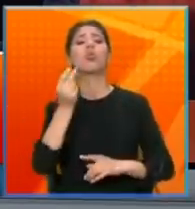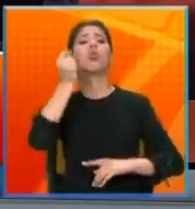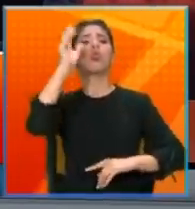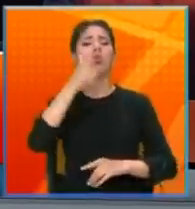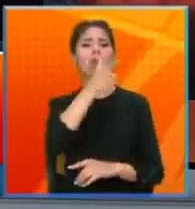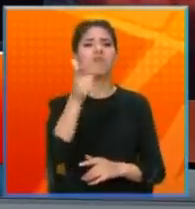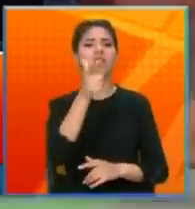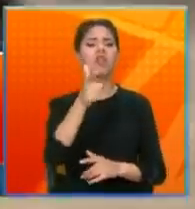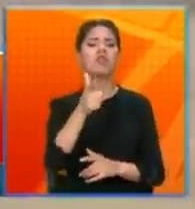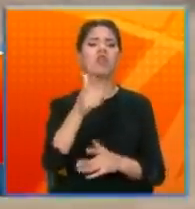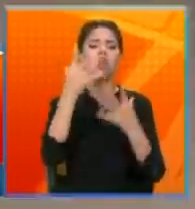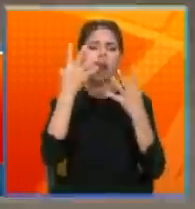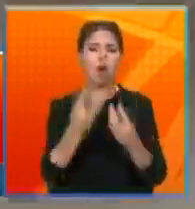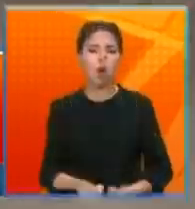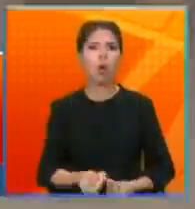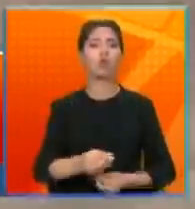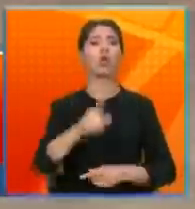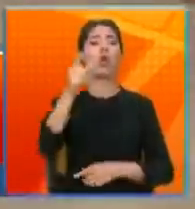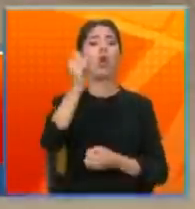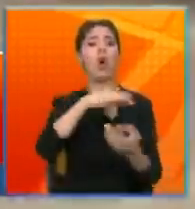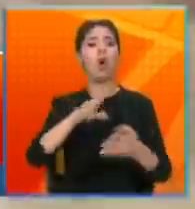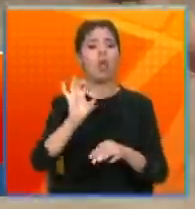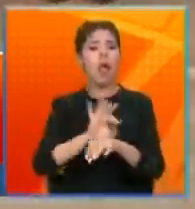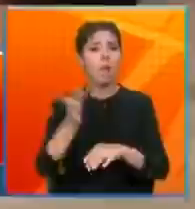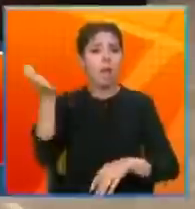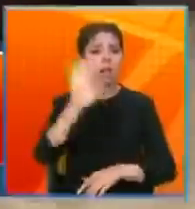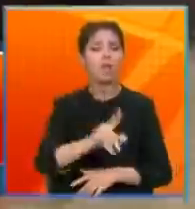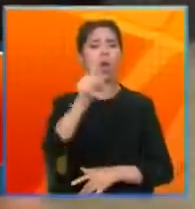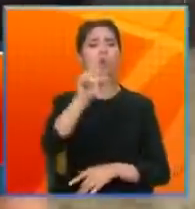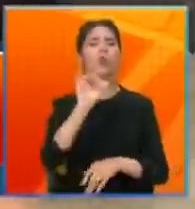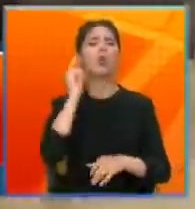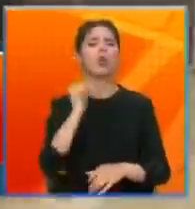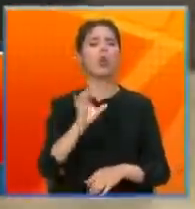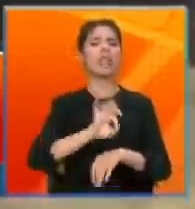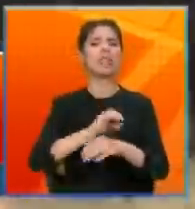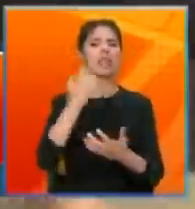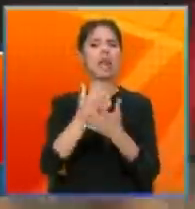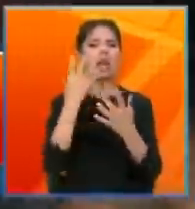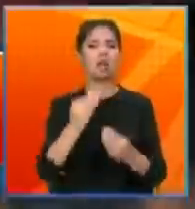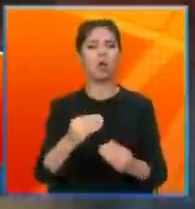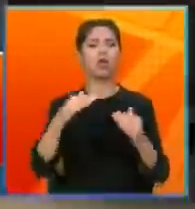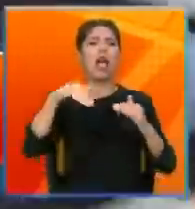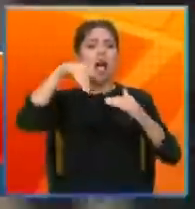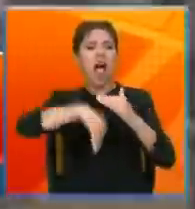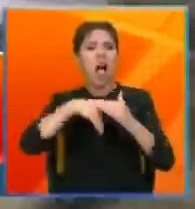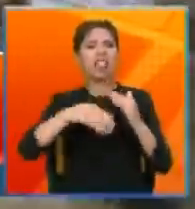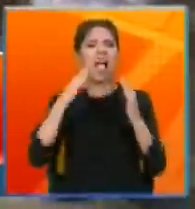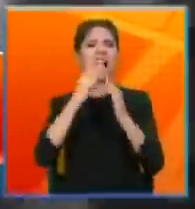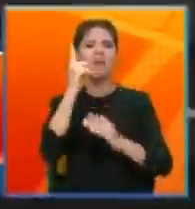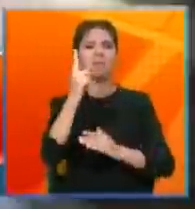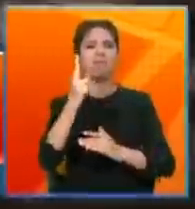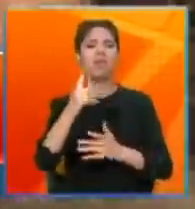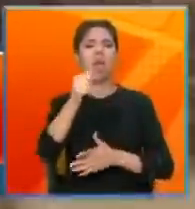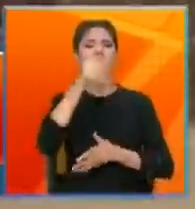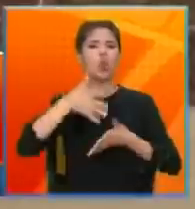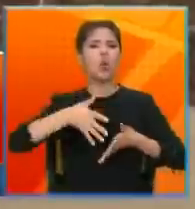unutulamayacak görüntüler arasındaki yerini aldı. Felaketin hemen sonrasında kaydedildi bu korkunç an. Zeminin altındaki evlerden biri. Yol